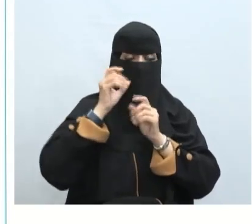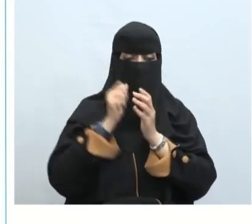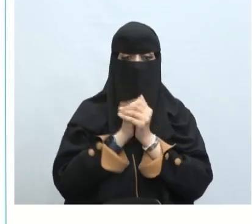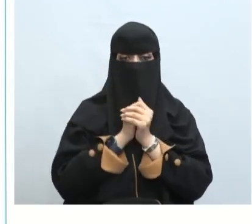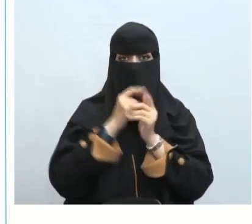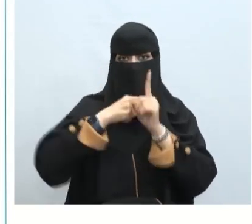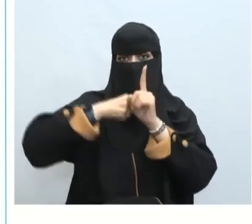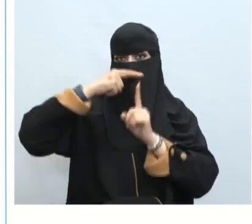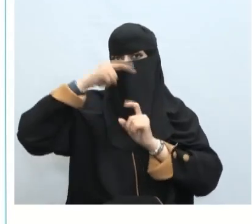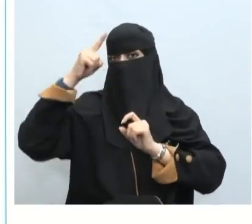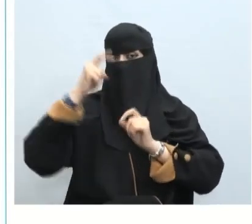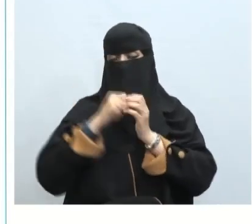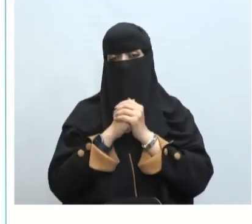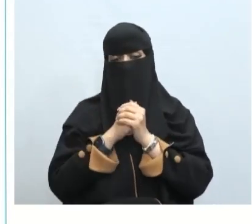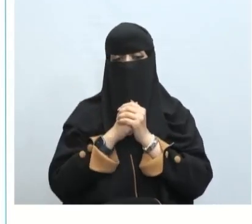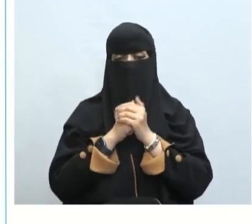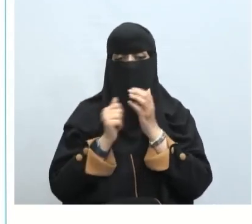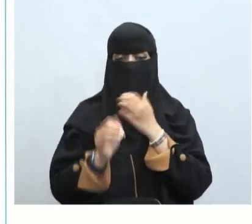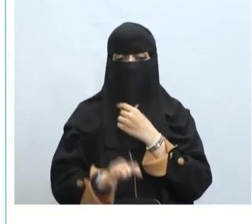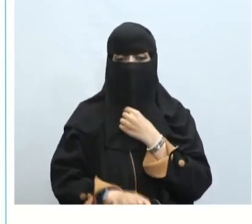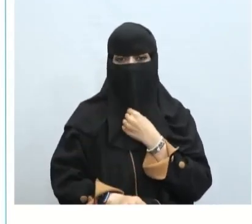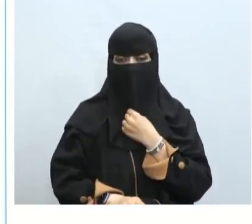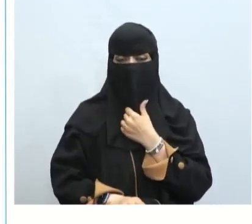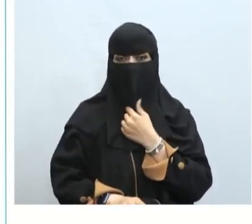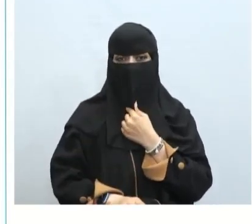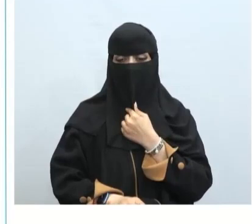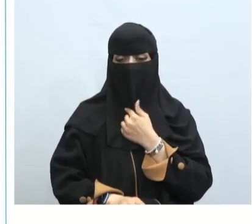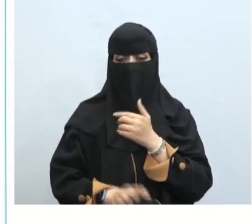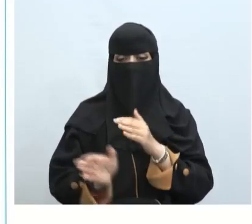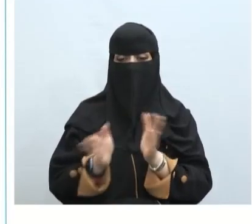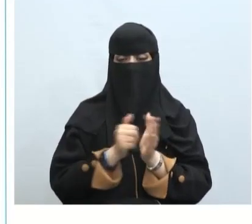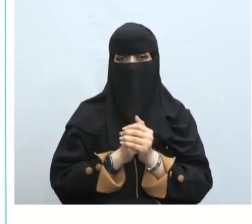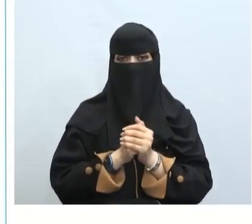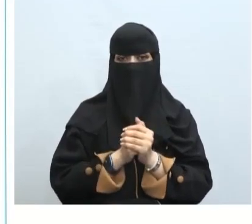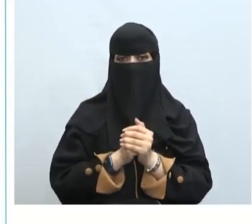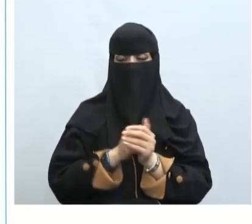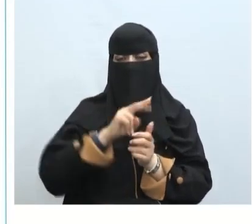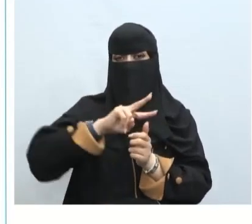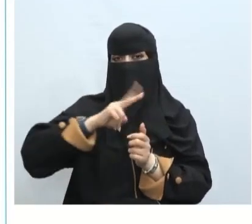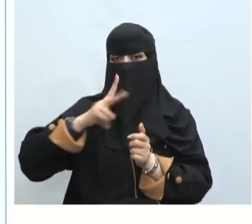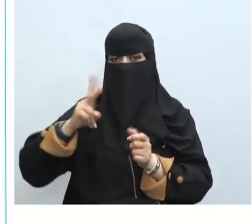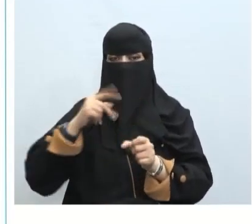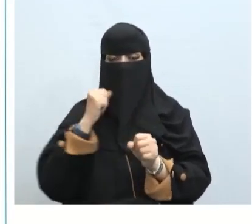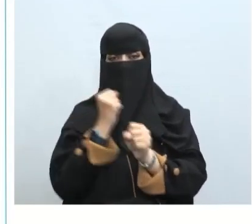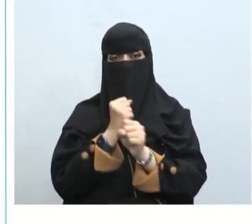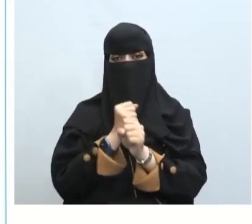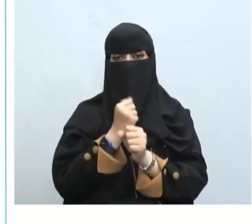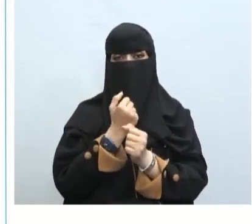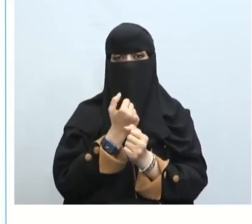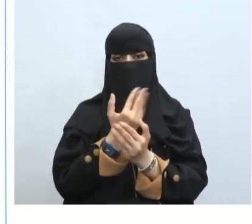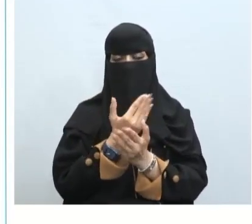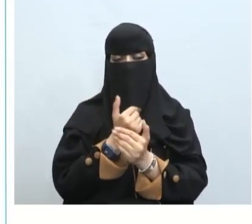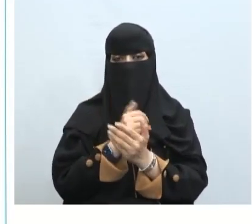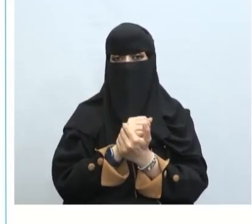زياده حالات الامراض النفسيه والعصبيه داخل الاسره هذه اثار